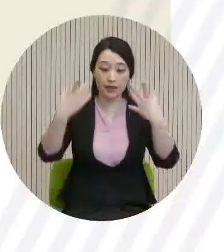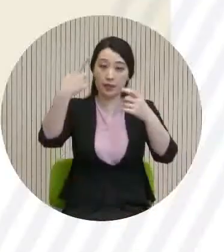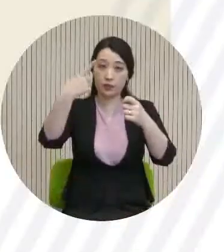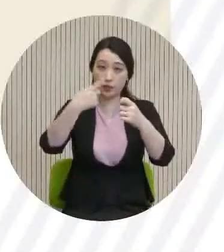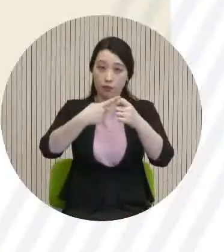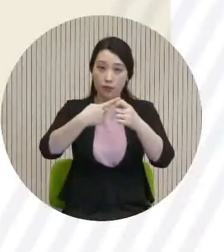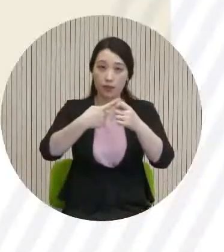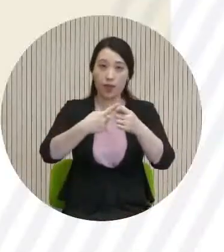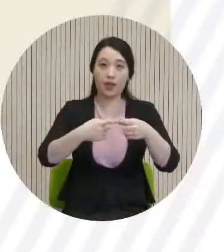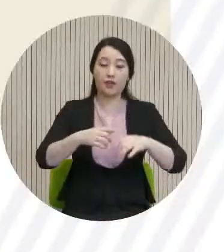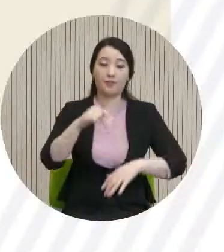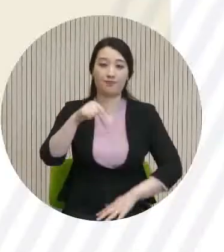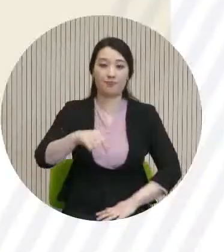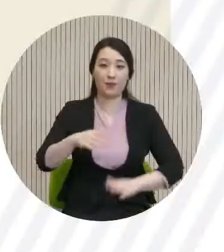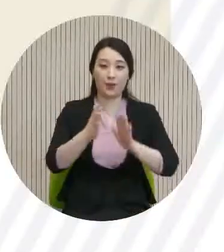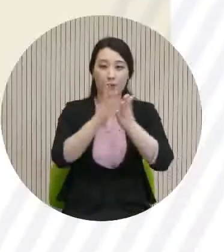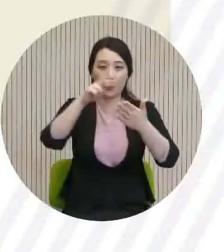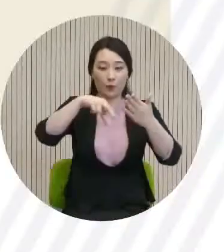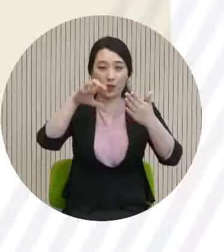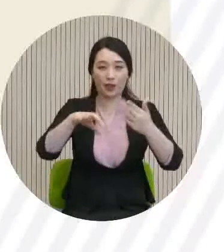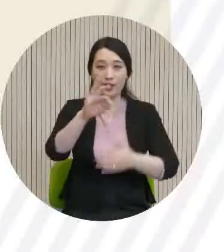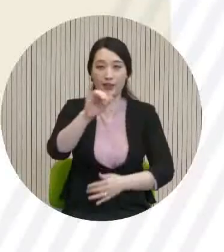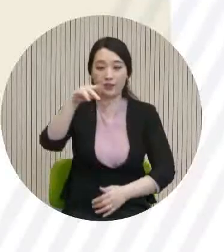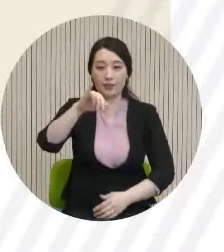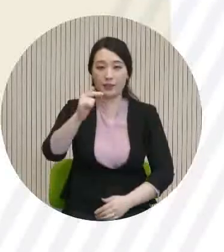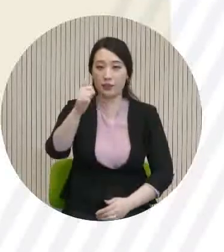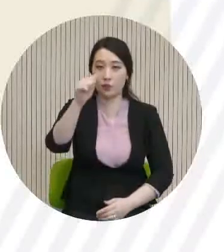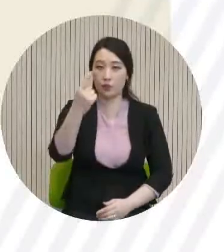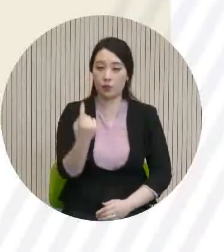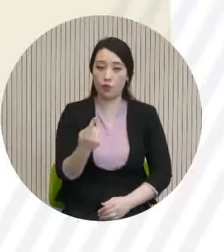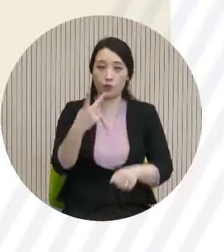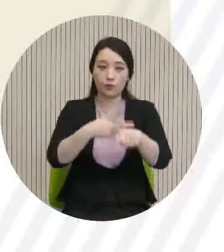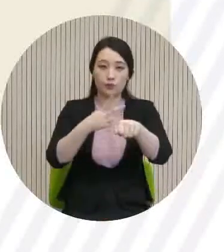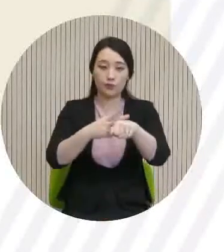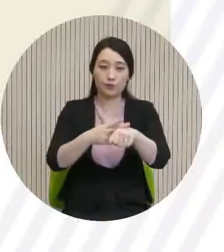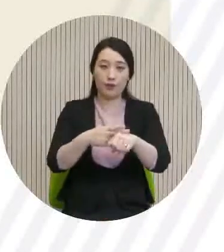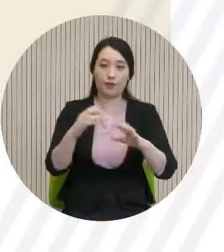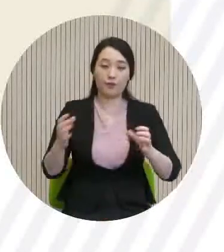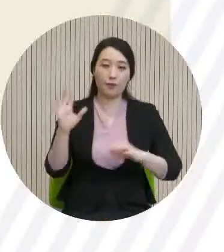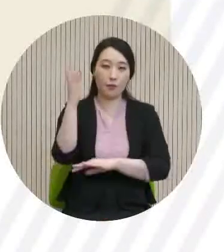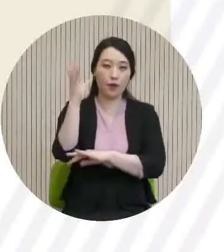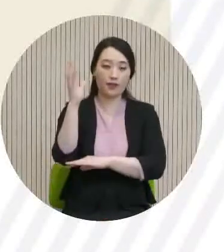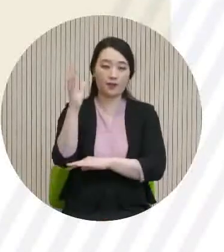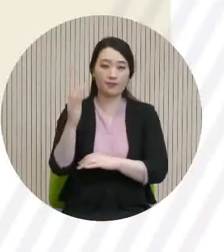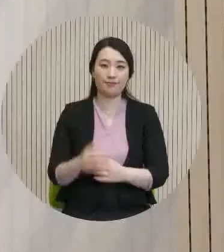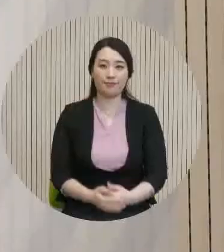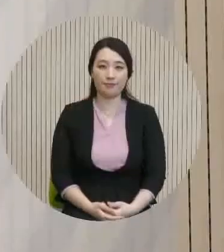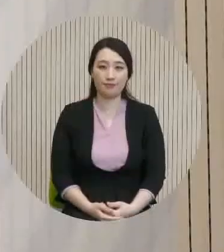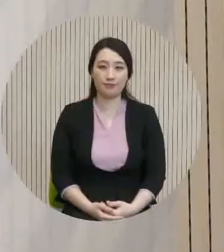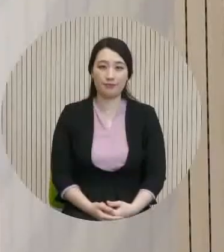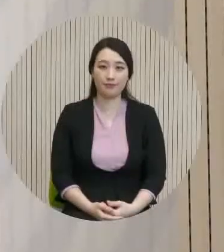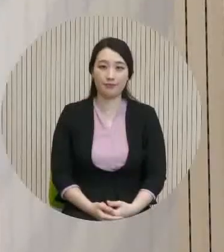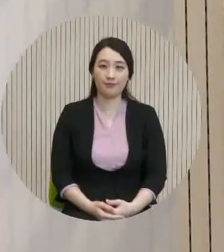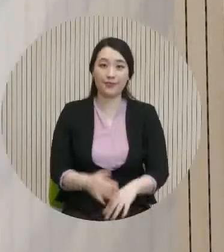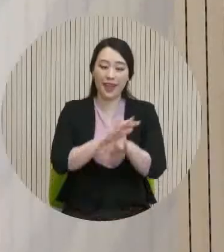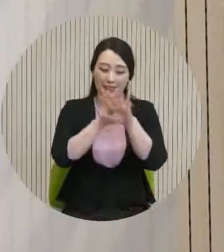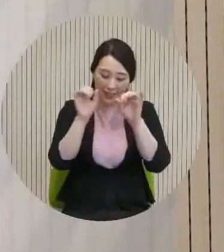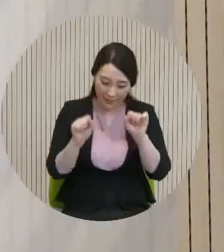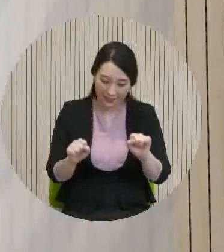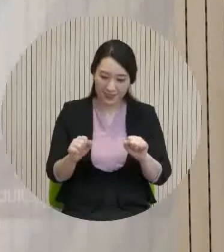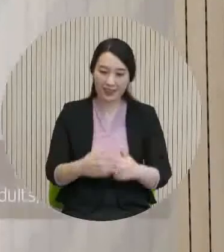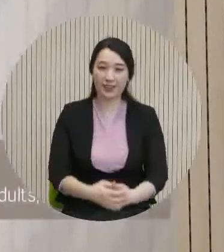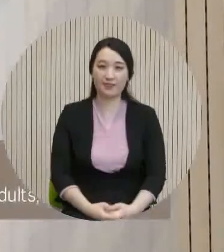순서로 국립어린이청소년도서관 이신호 관장님의 환영사가 있겠습니다. We will have Director General Lee Shin-ho for